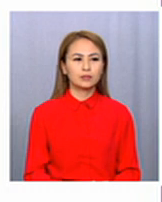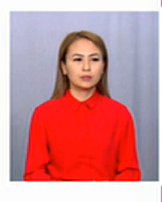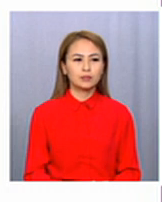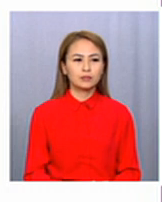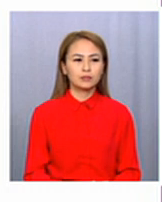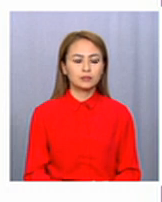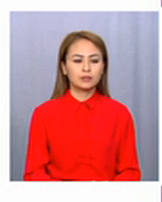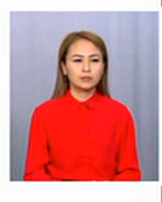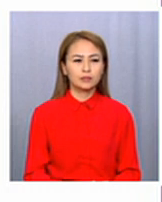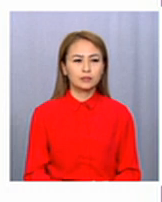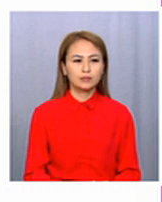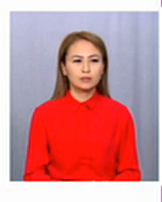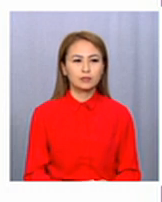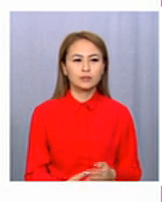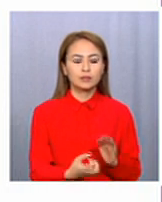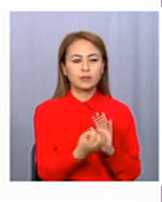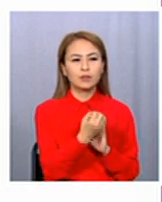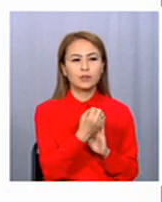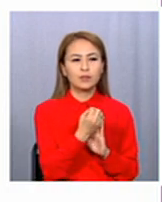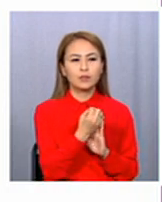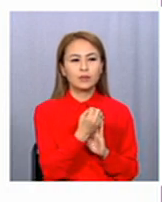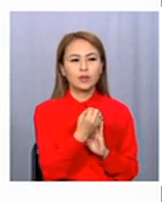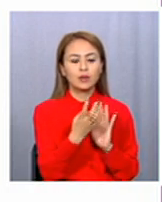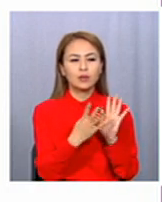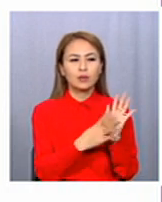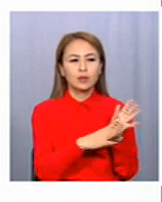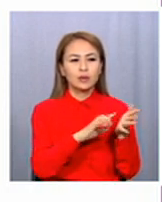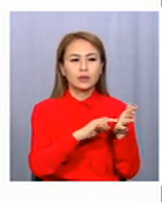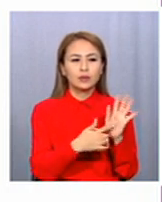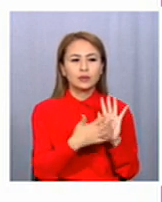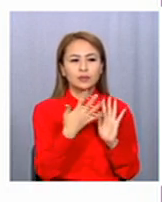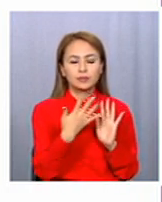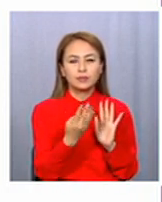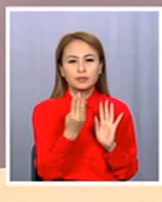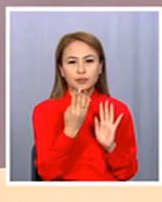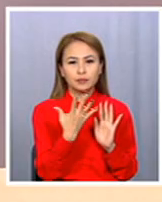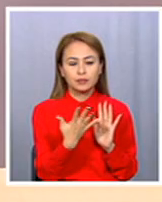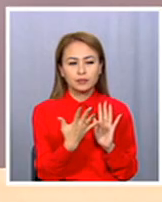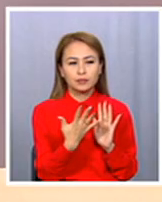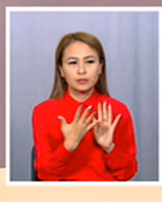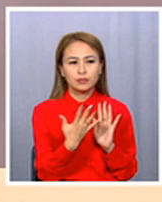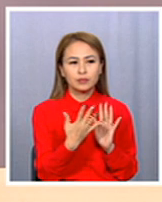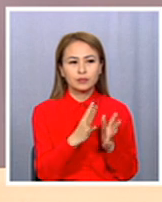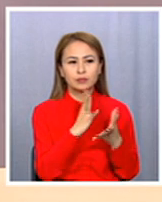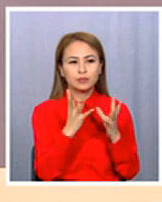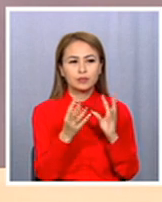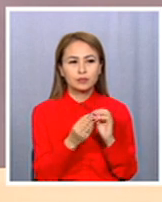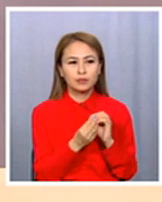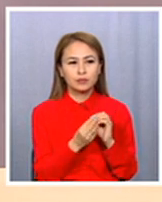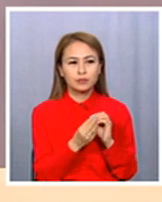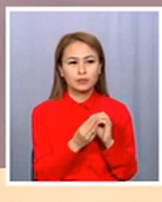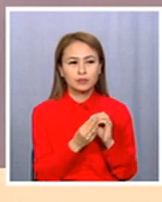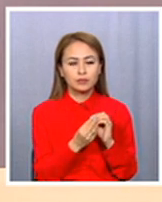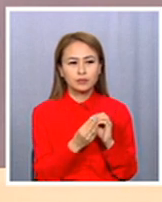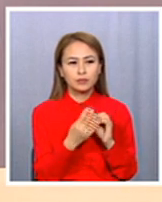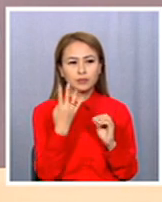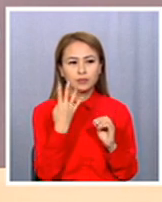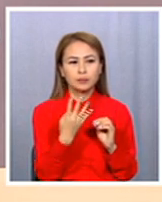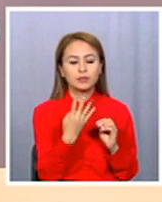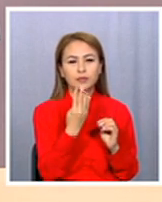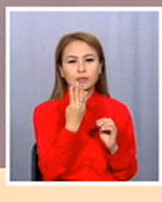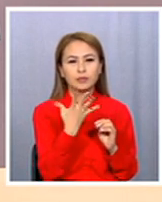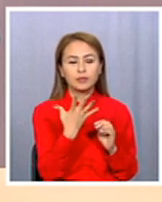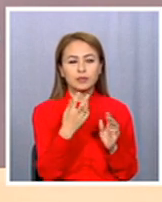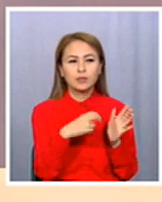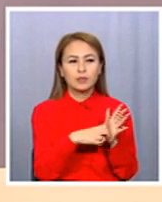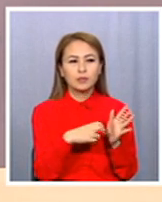орындайық. 9 бен 5 сандарының көбейтіндісінің мәні 45-ке тең. Демек, 5 жинақта 45 ашық қат